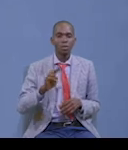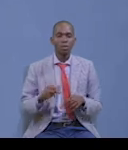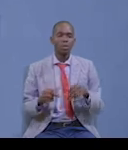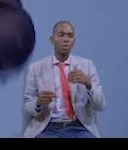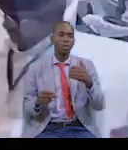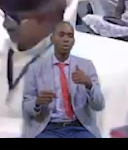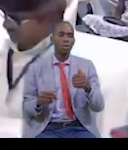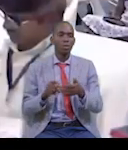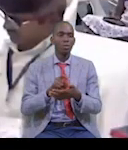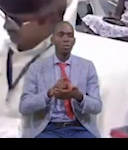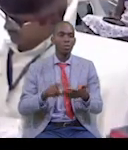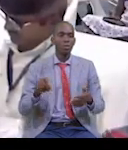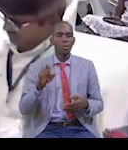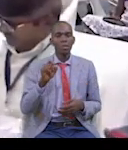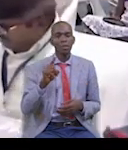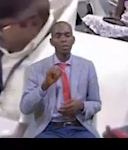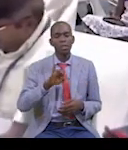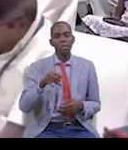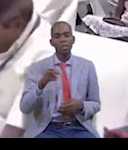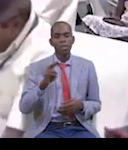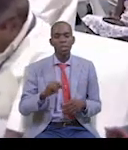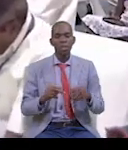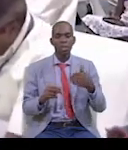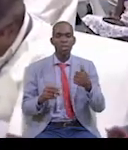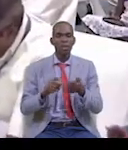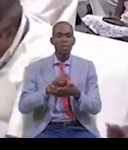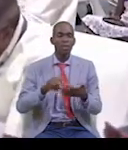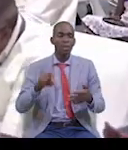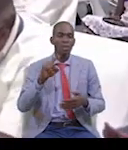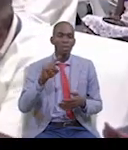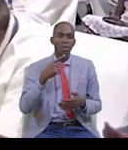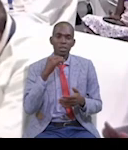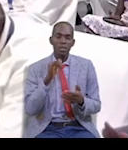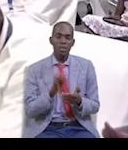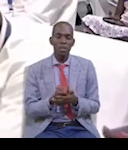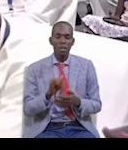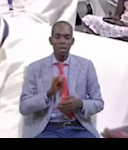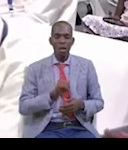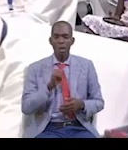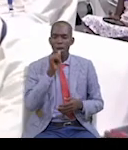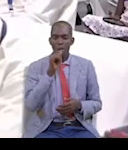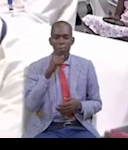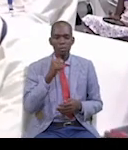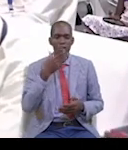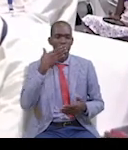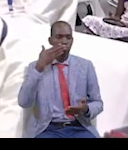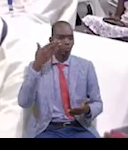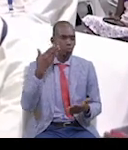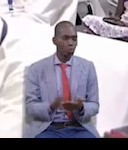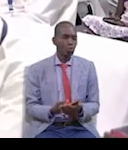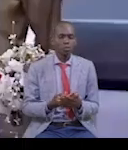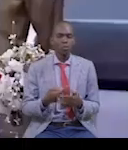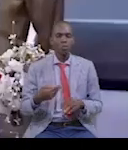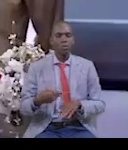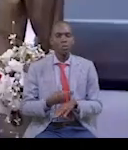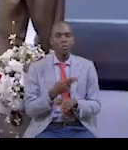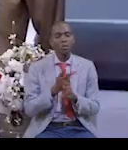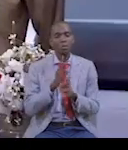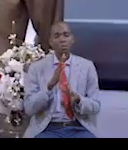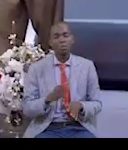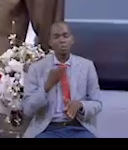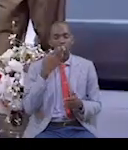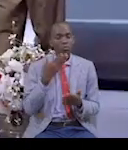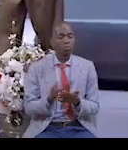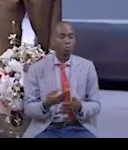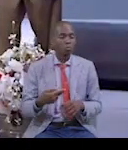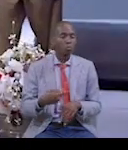అధ్యాయం 11వ వచనం. John chapter 10 verse 11 he says of the good shepherd. యోహాను సువార్త 10 11లో నేను మంచి కాపరిని. The good shepherd giveth